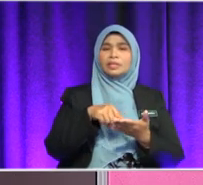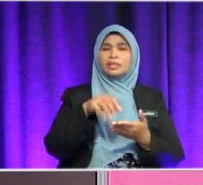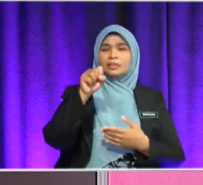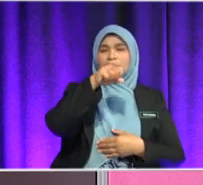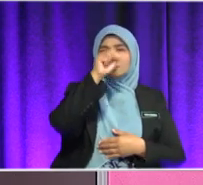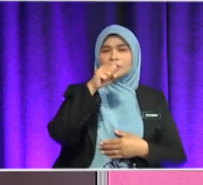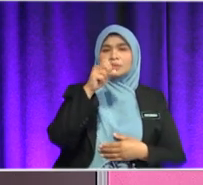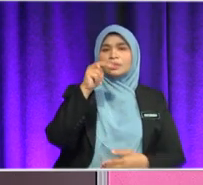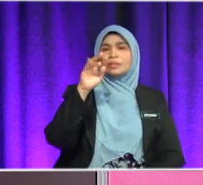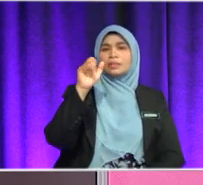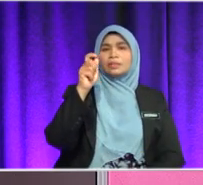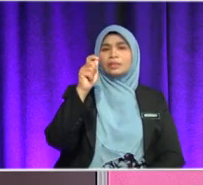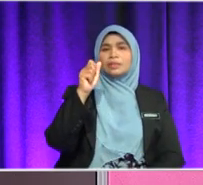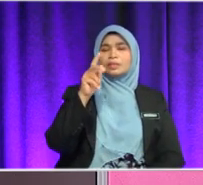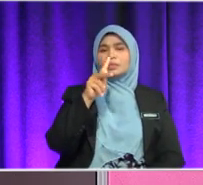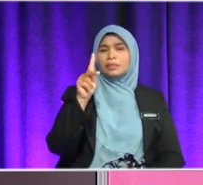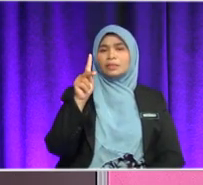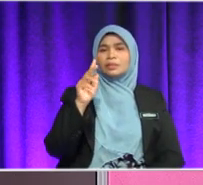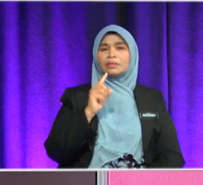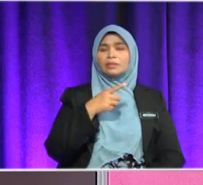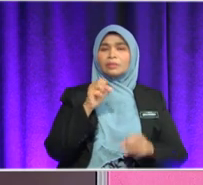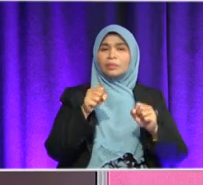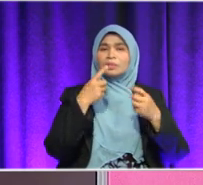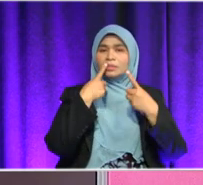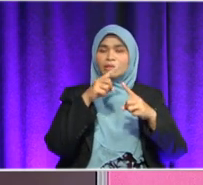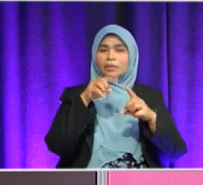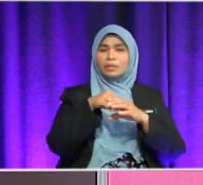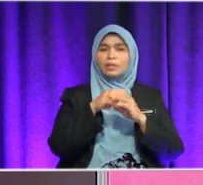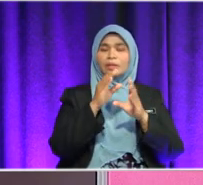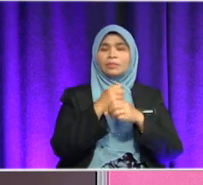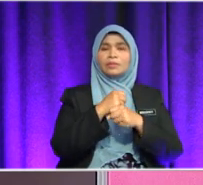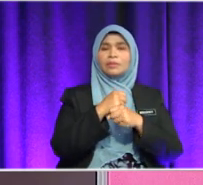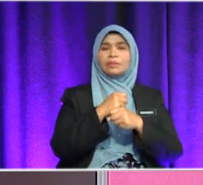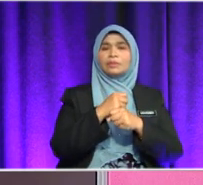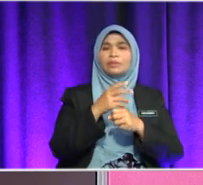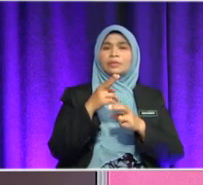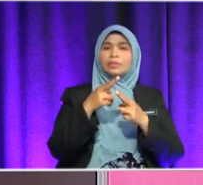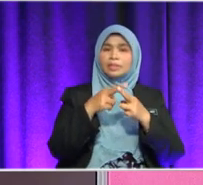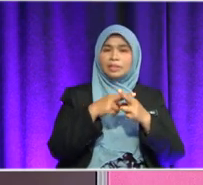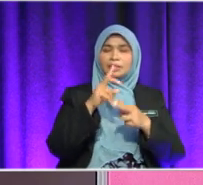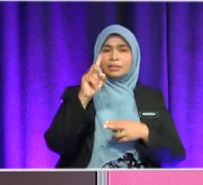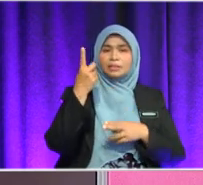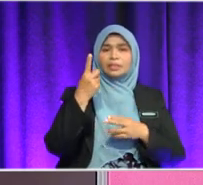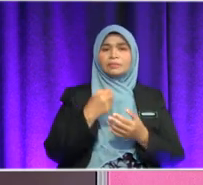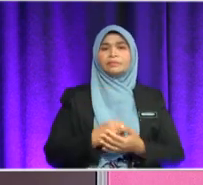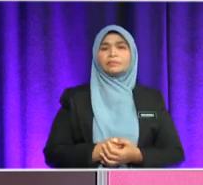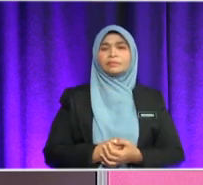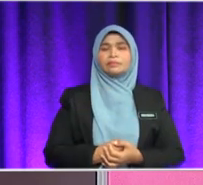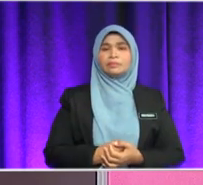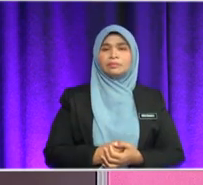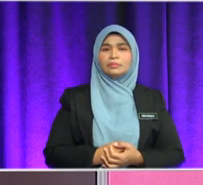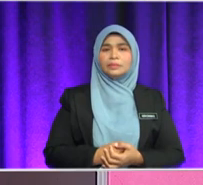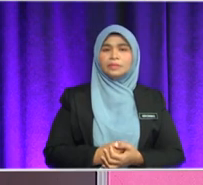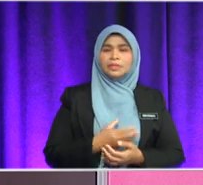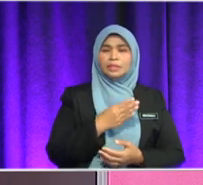perhatikan kita boleh jawab dalam bentuk polisi saja yang perlu jelas ayat yang jelas yang boleh dipahami